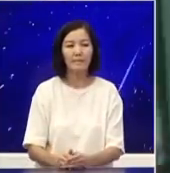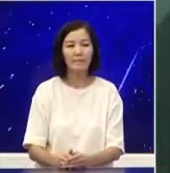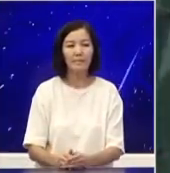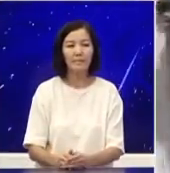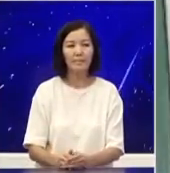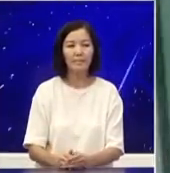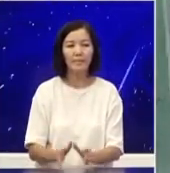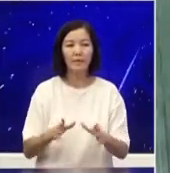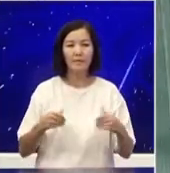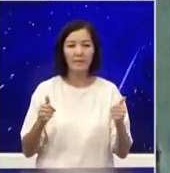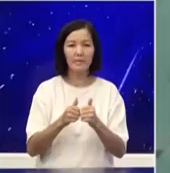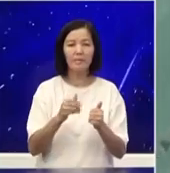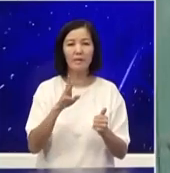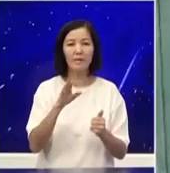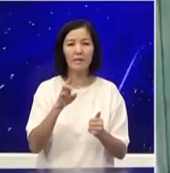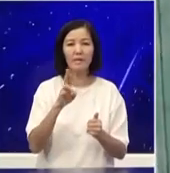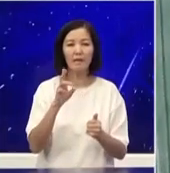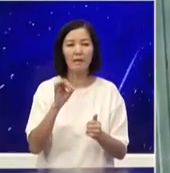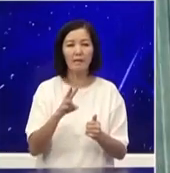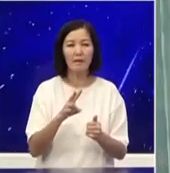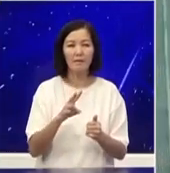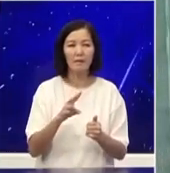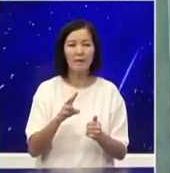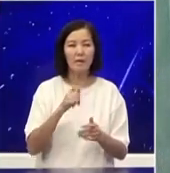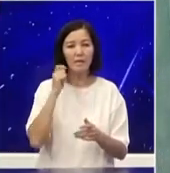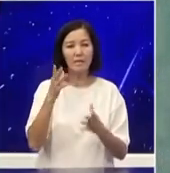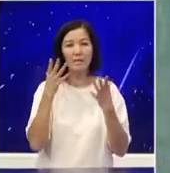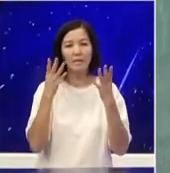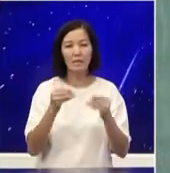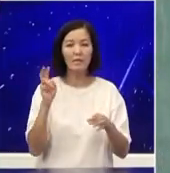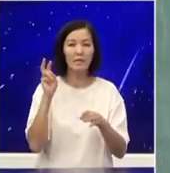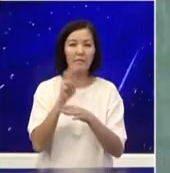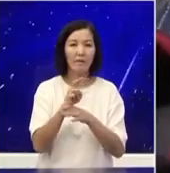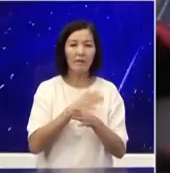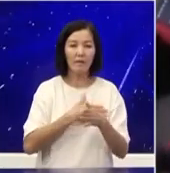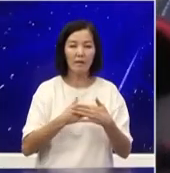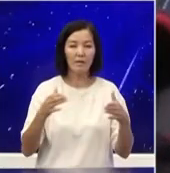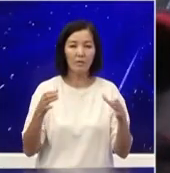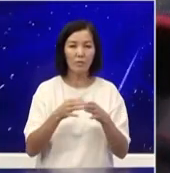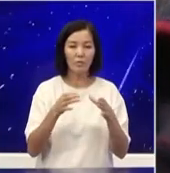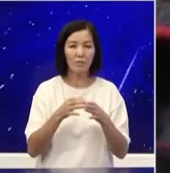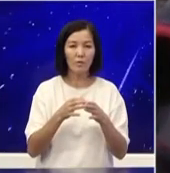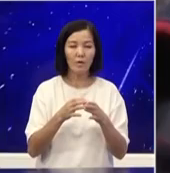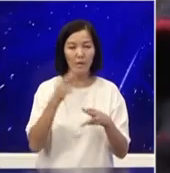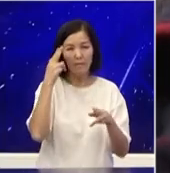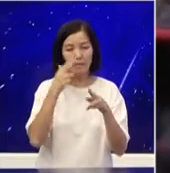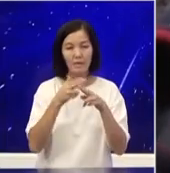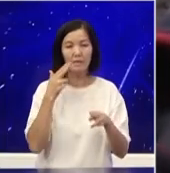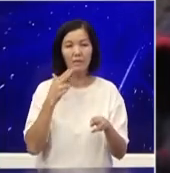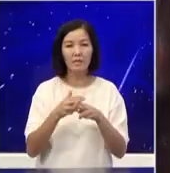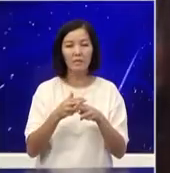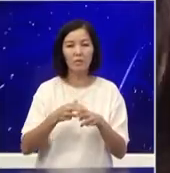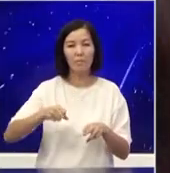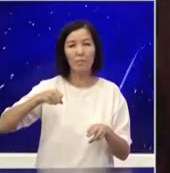В семье Татьяны Леоновой двойной праздник – день рождения старшего сына и приезд волонтеров. Подарком имениннику, его брату и сестренке стали пакеты